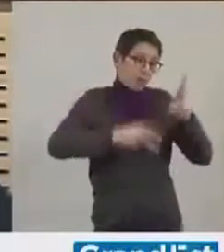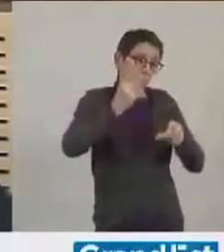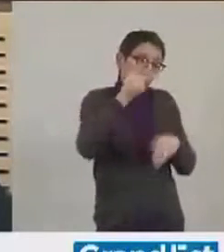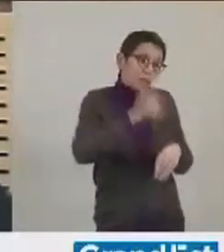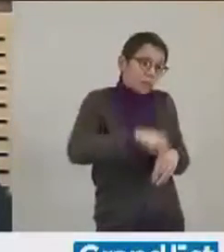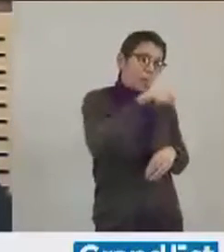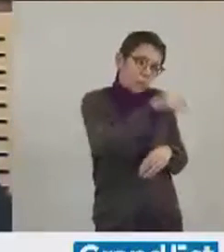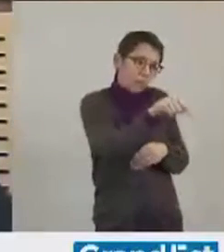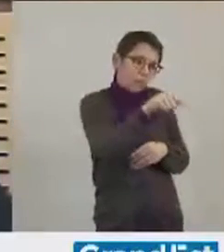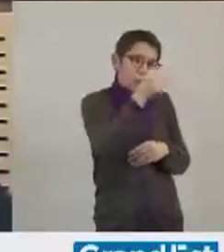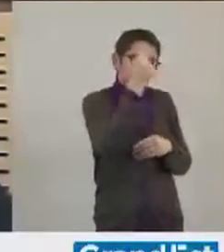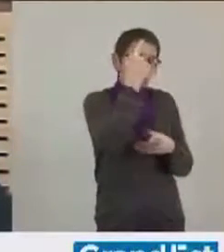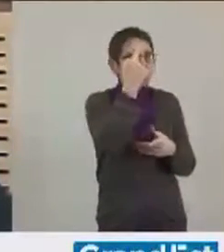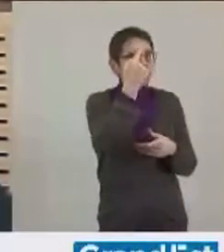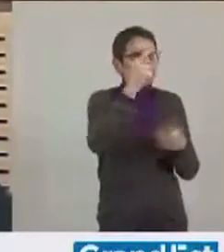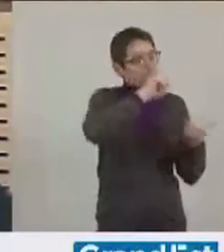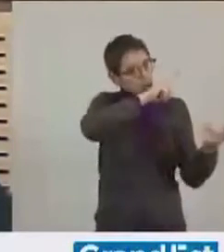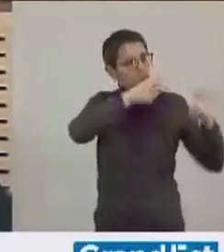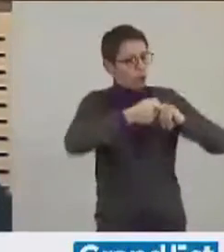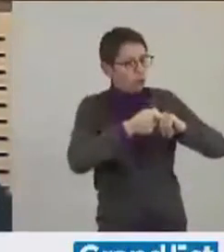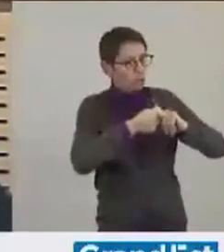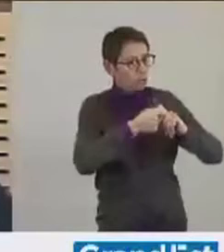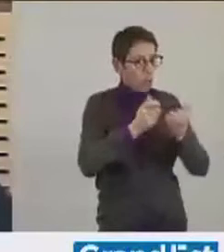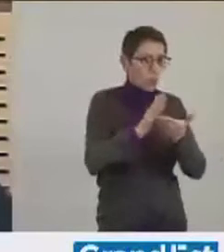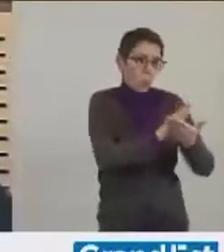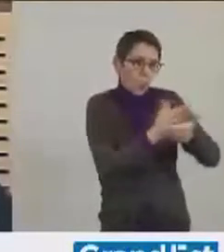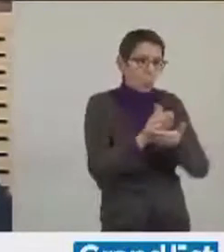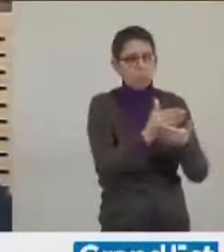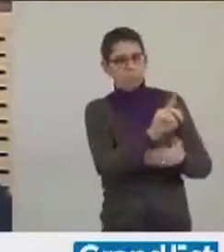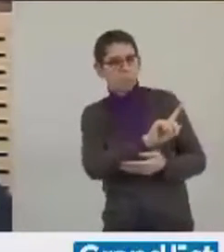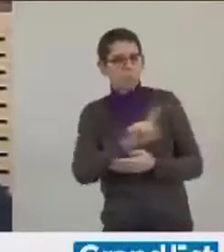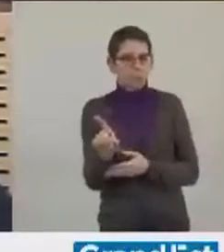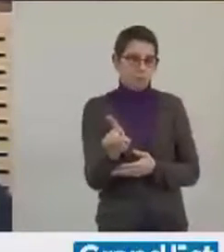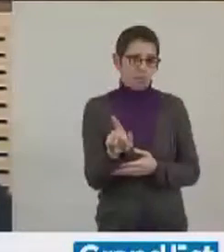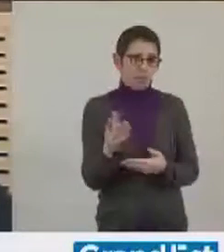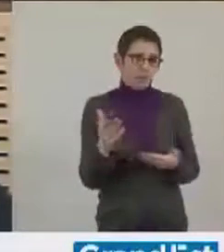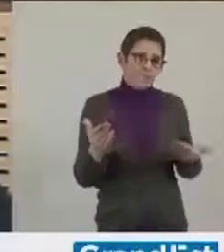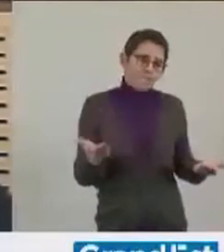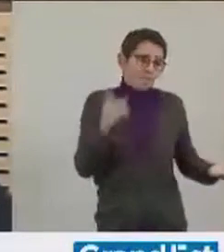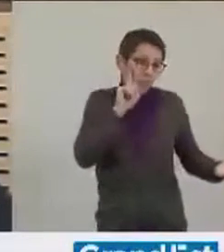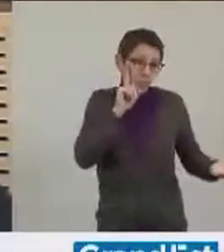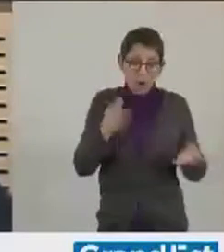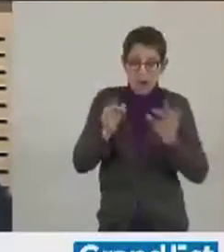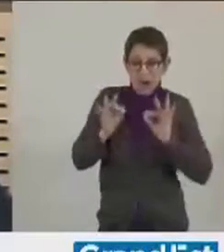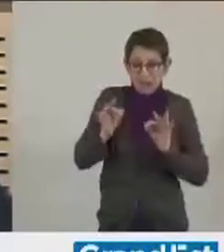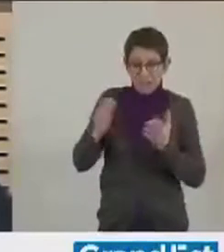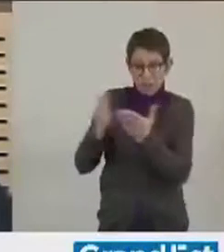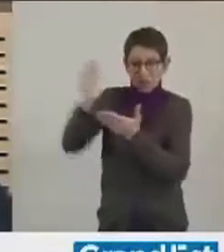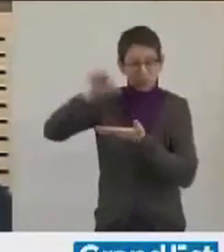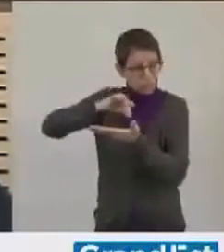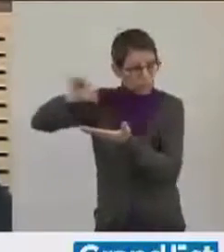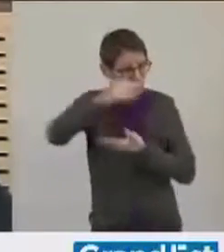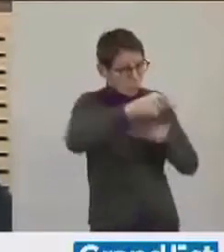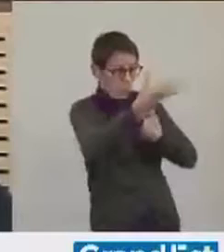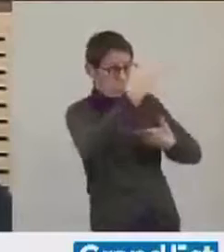comprendre votre doute sur la suite de la mise en œuvre, mais que sur des orientations stratégiques auxquelles vous avez été associés,